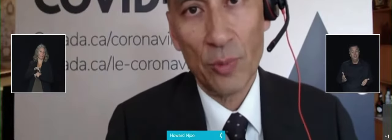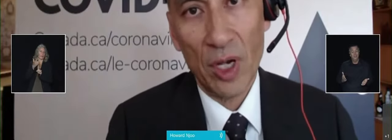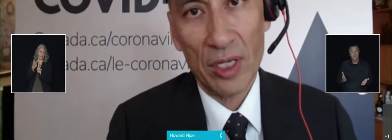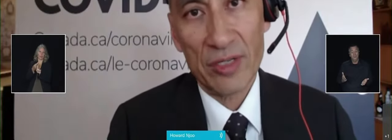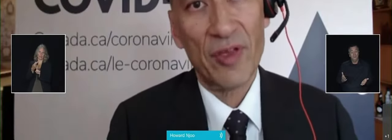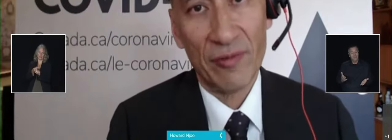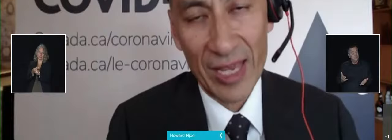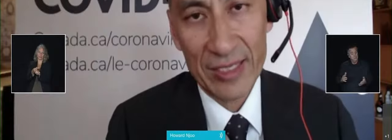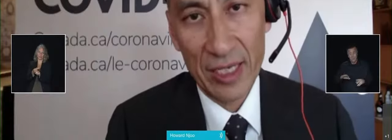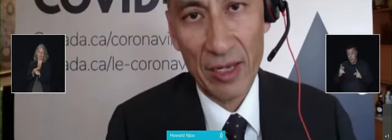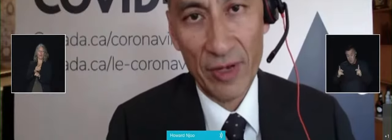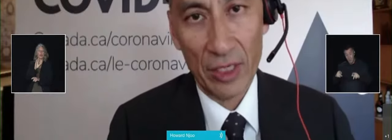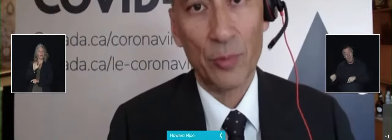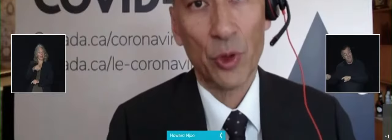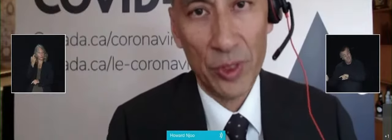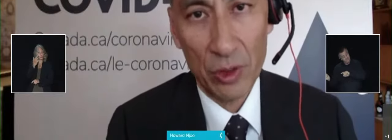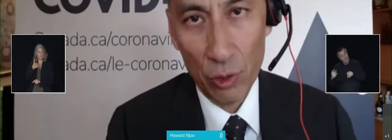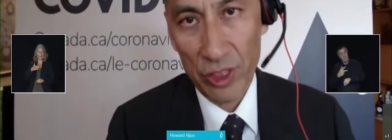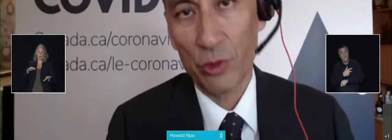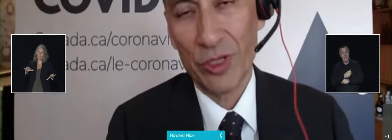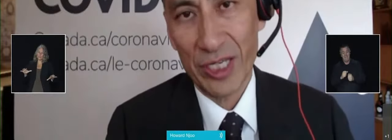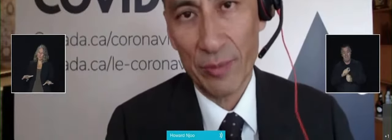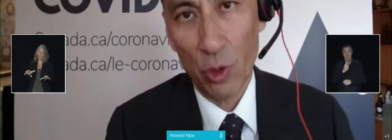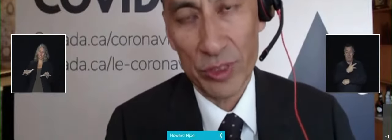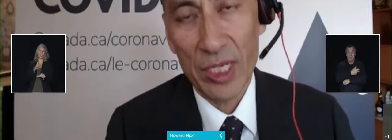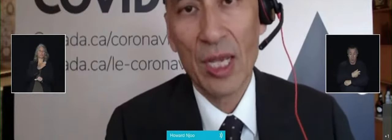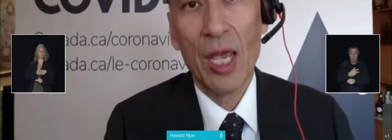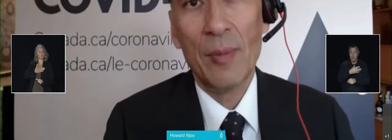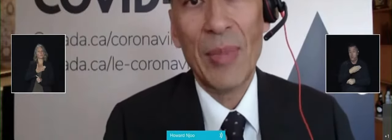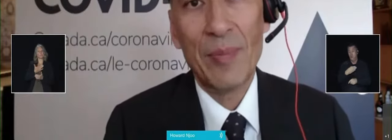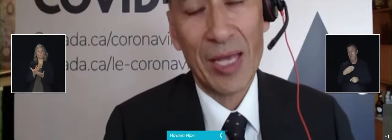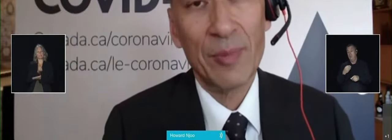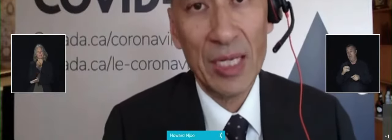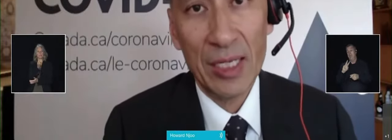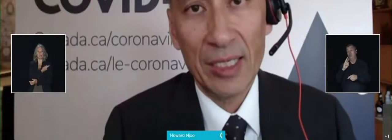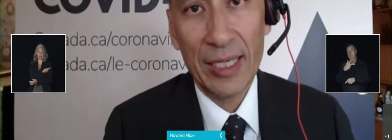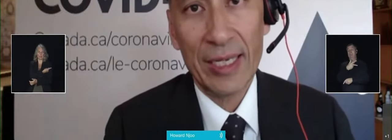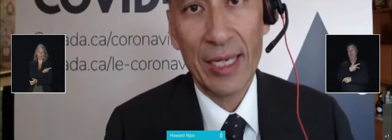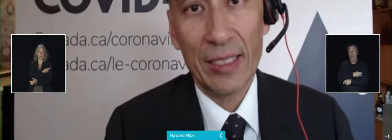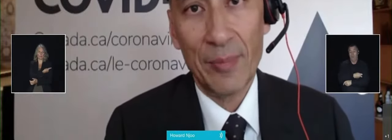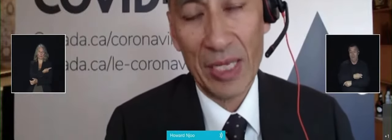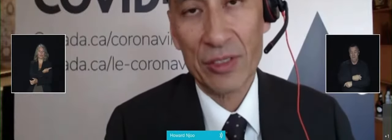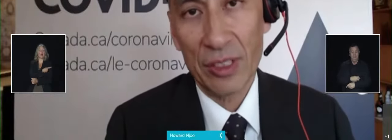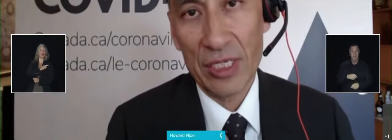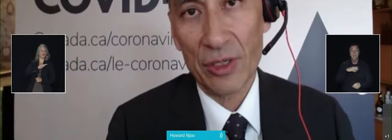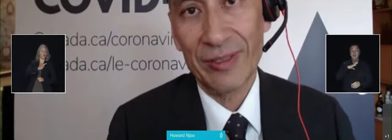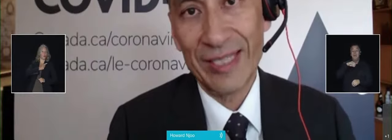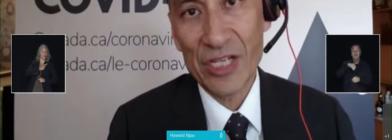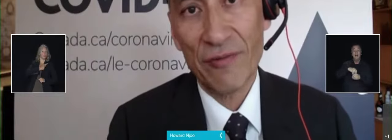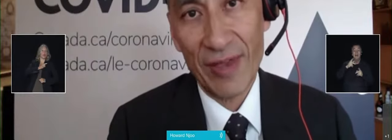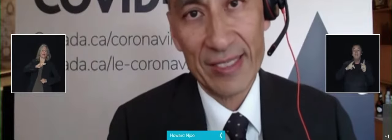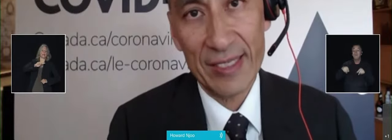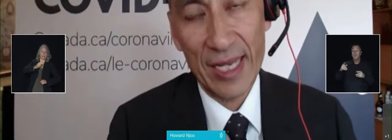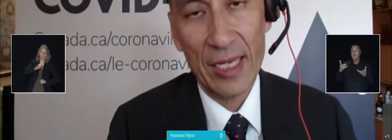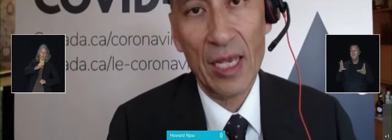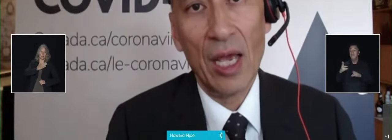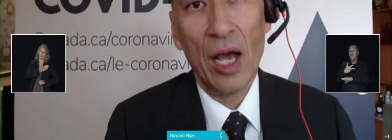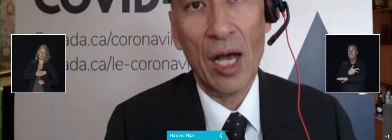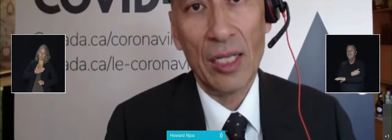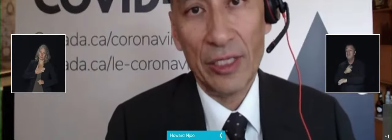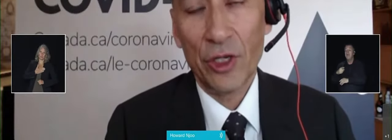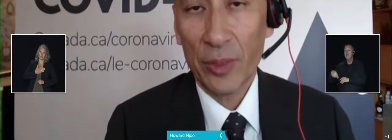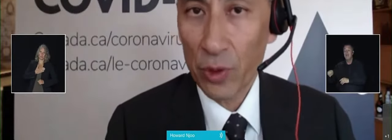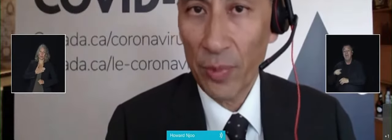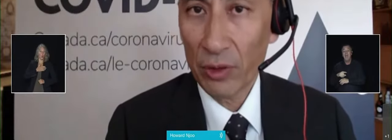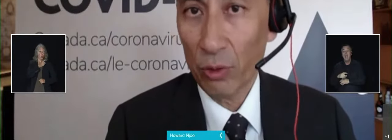à encourager tout le monde à se faire vacciner avec une première dose et une deuxième dose. Mais parmi les personnes qui sont déjà vaccinées,